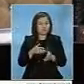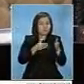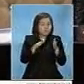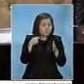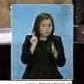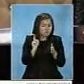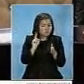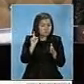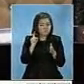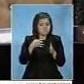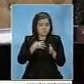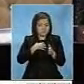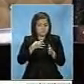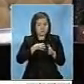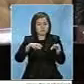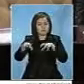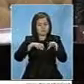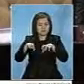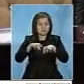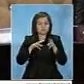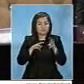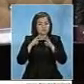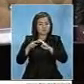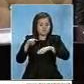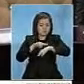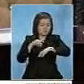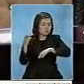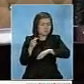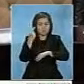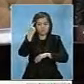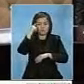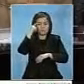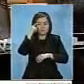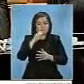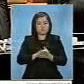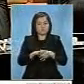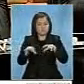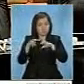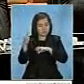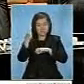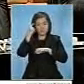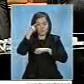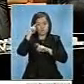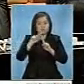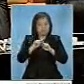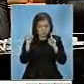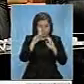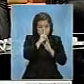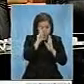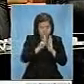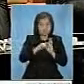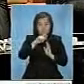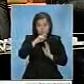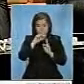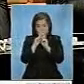ามผลักดันให้มีการดำเนินการด้วยความไม่รอบคอบดังนั้นเมื่ออ่านกฎหมายฉบับนั้นที่อยู่ในชั้นกรร